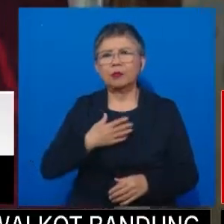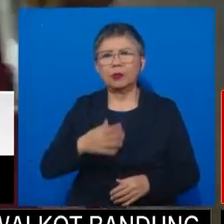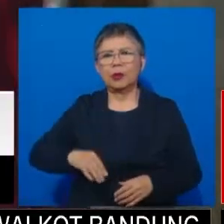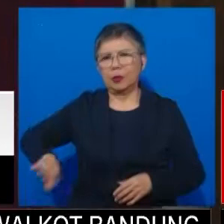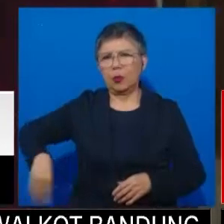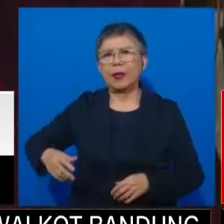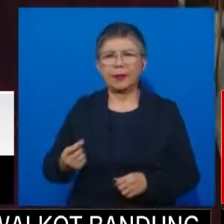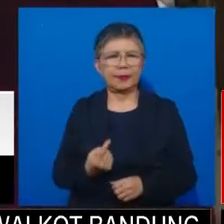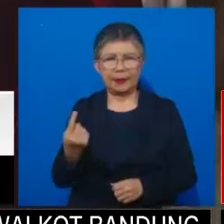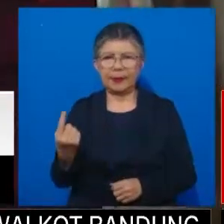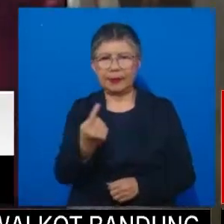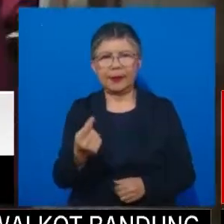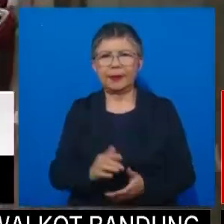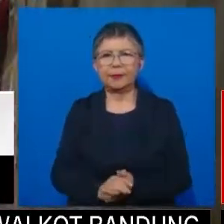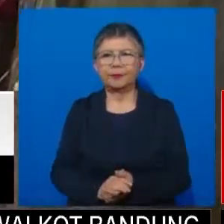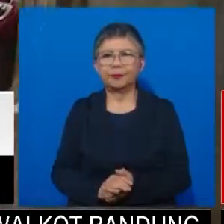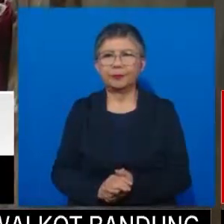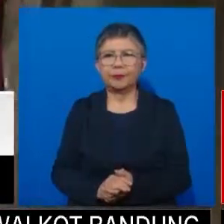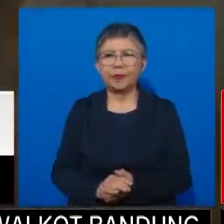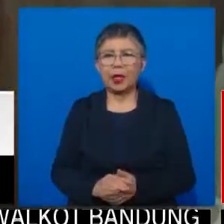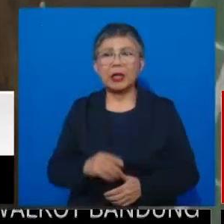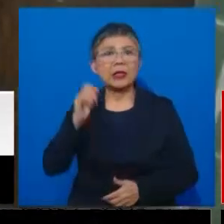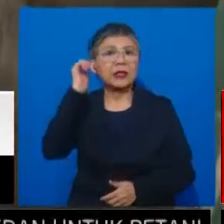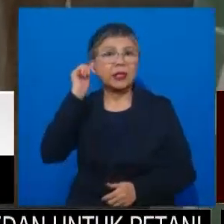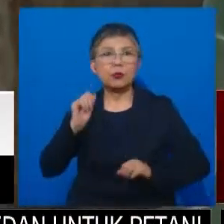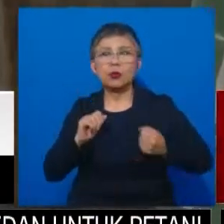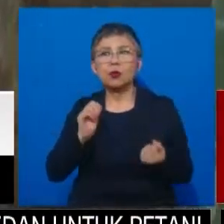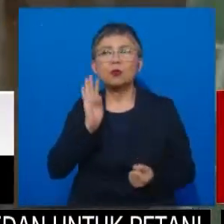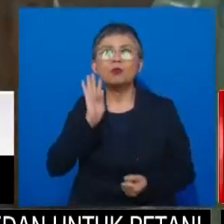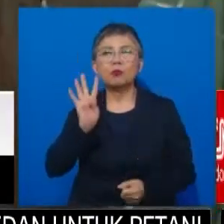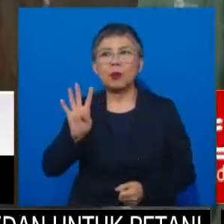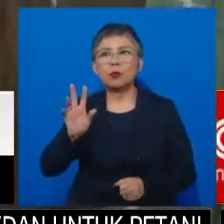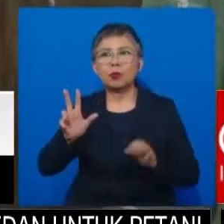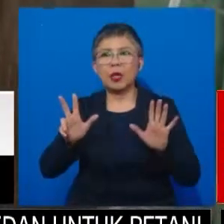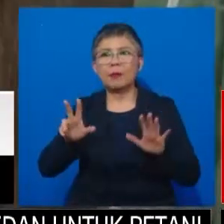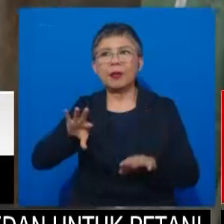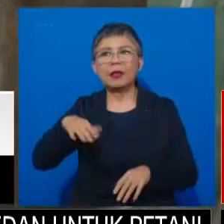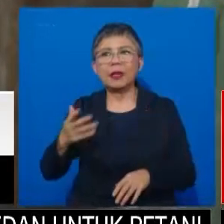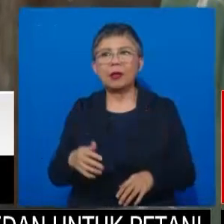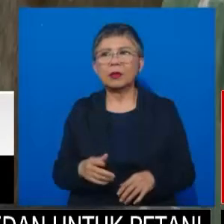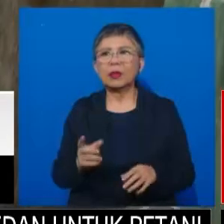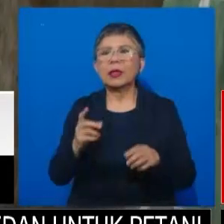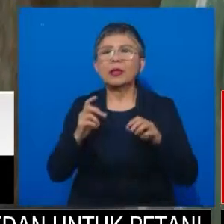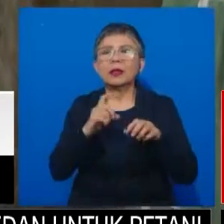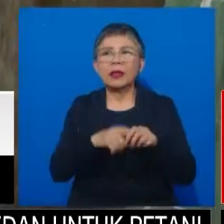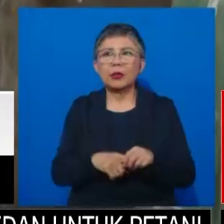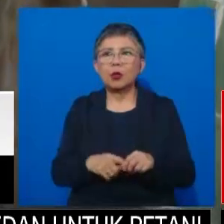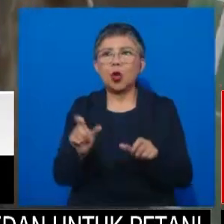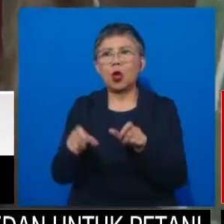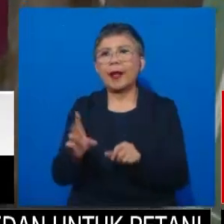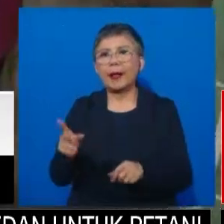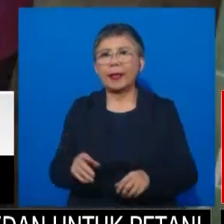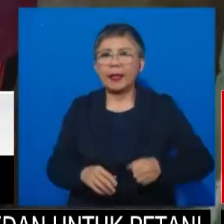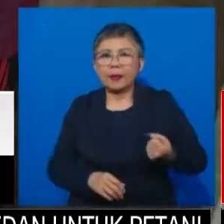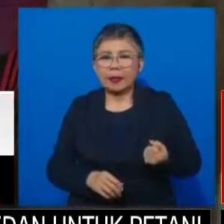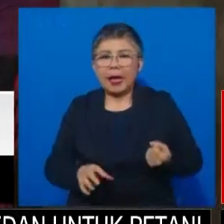anak. Kondisi wanita berusia 46 tahun ini sangat tergantung dengan orang lain,